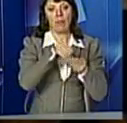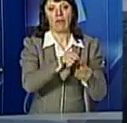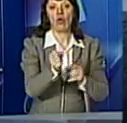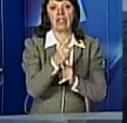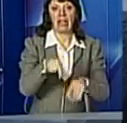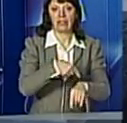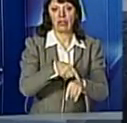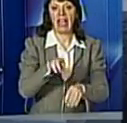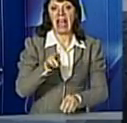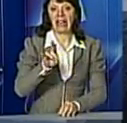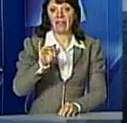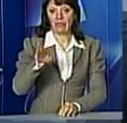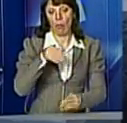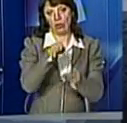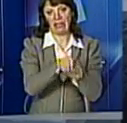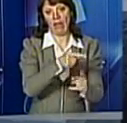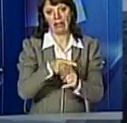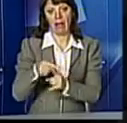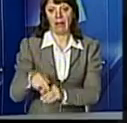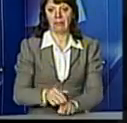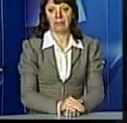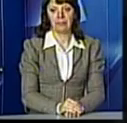годині на янівському цвинтері